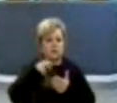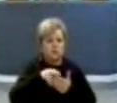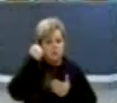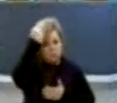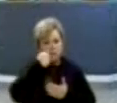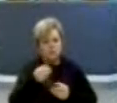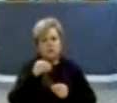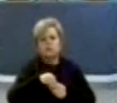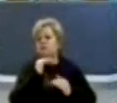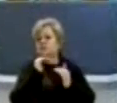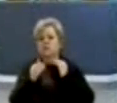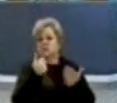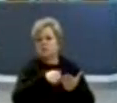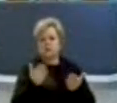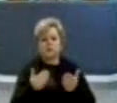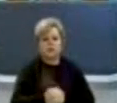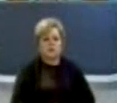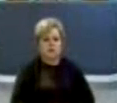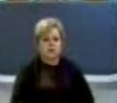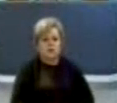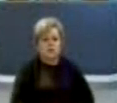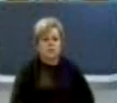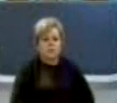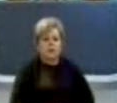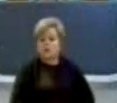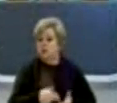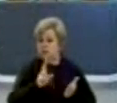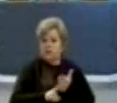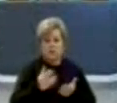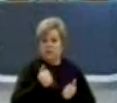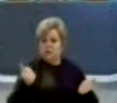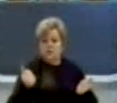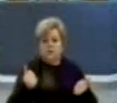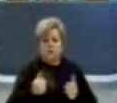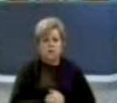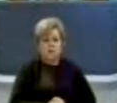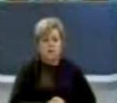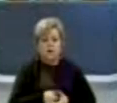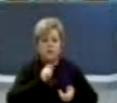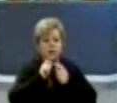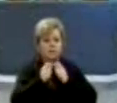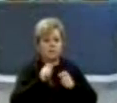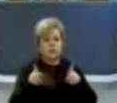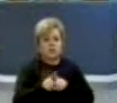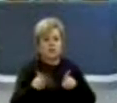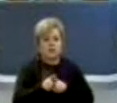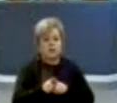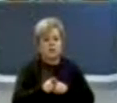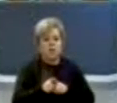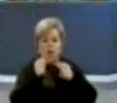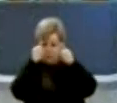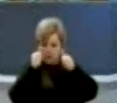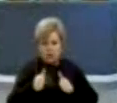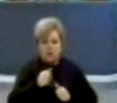Po çfarë barazie po flasim këtu? Qytetarët tjerë të Kosovës nuk pas kanë drejt të aplikojnë për këtë postë sipas kësaj marrëveshje. Ashtu siç nuk kanë drejt të aplikojnë për postën